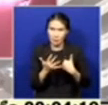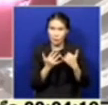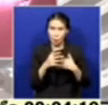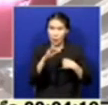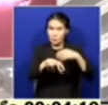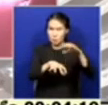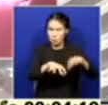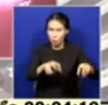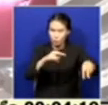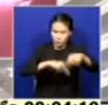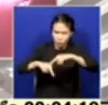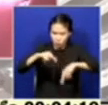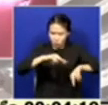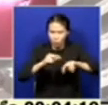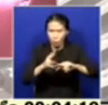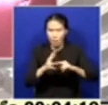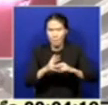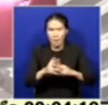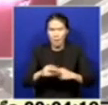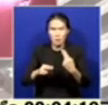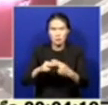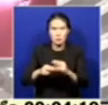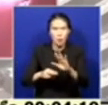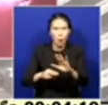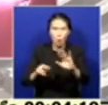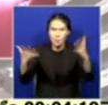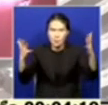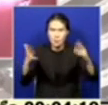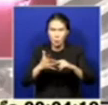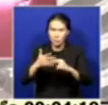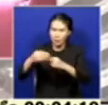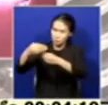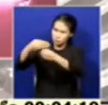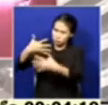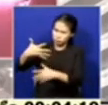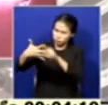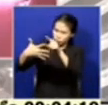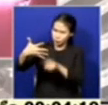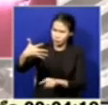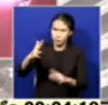ต่อไปว่าไม่อยู่ในระบบนั้นอันเนื่องมาจากว่า